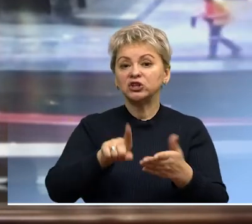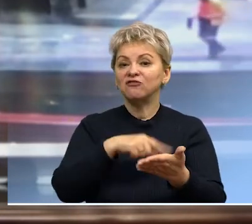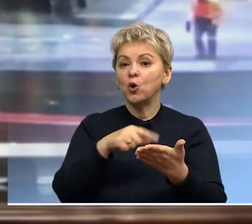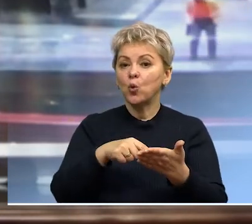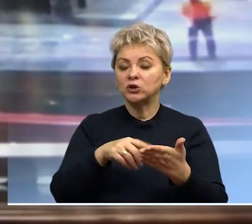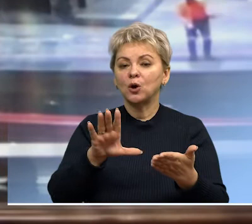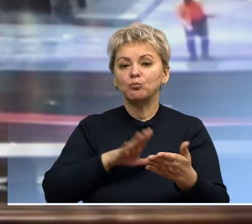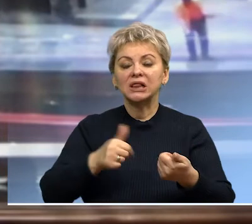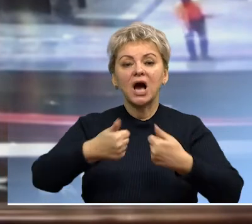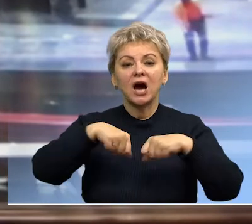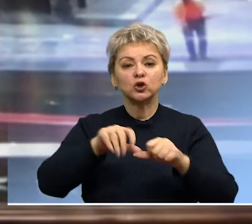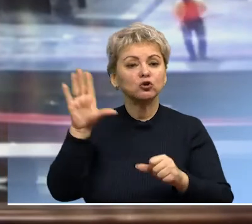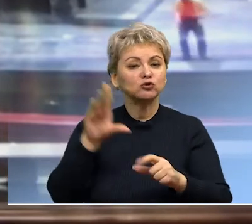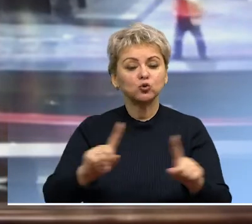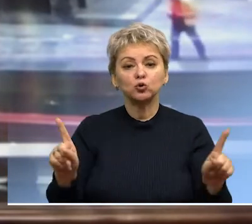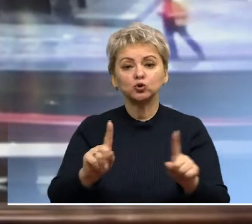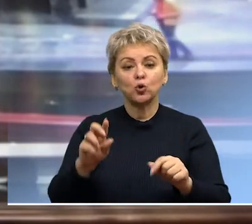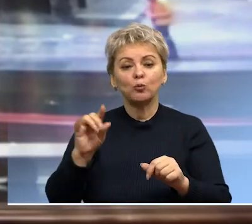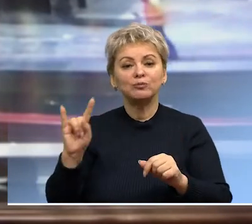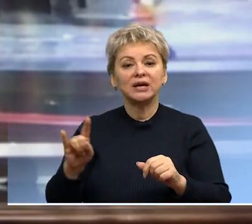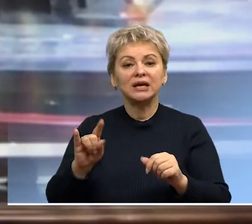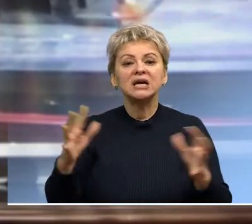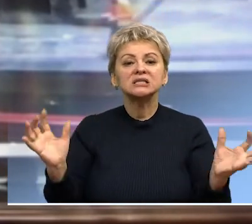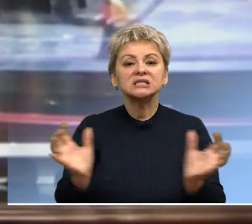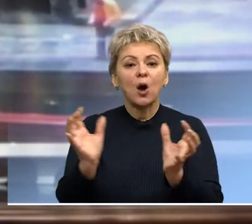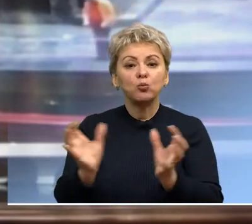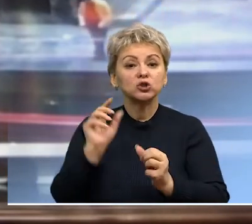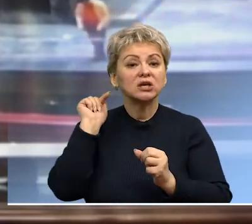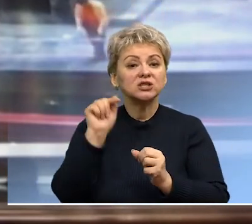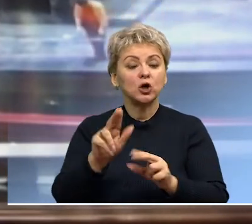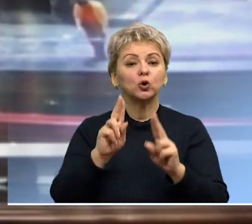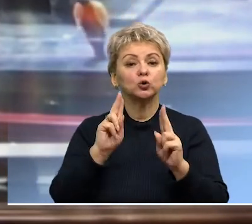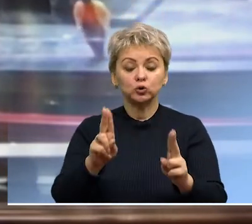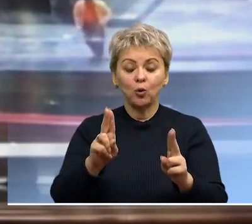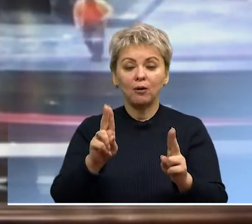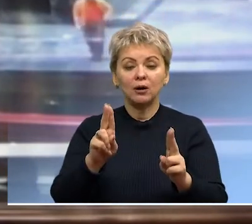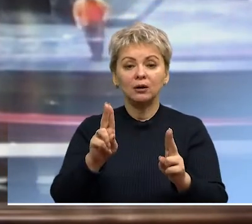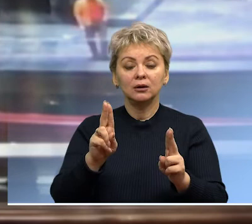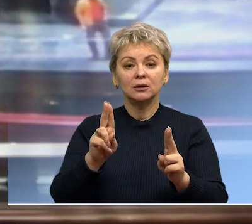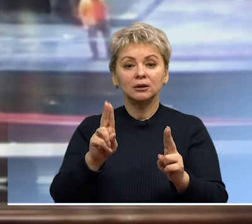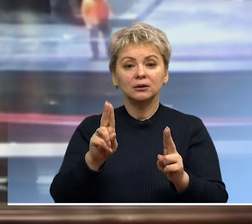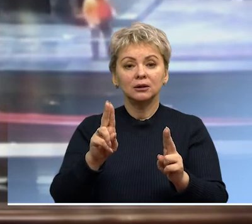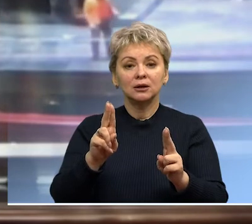руководителями этого города было организовано все, чтобы заботиться о тех, кто